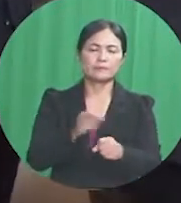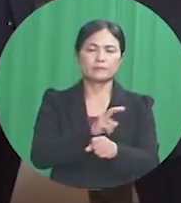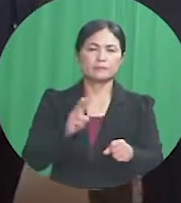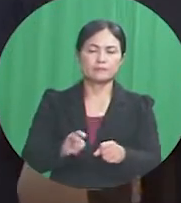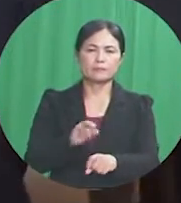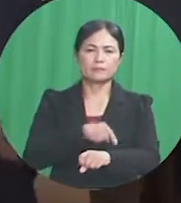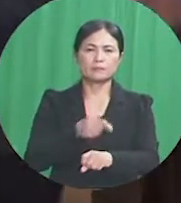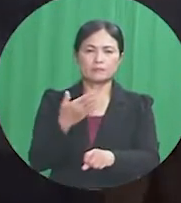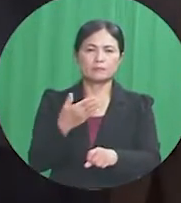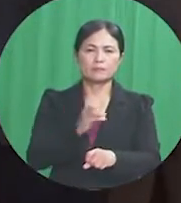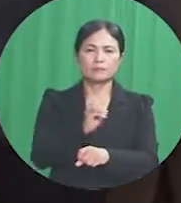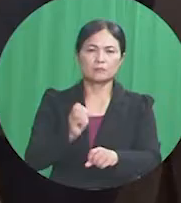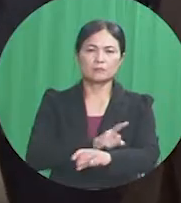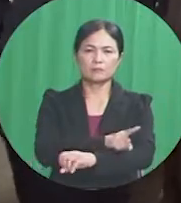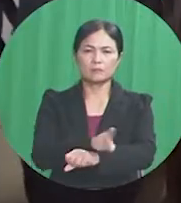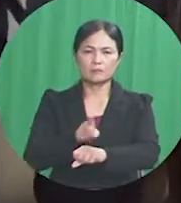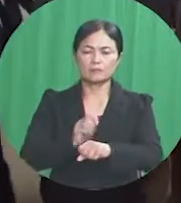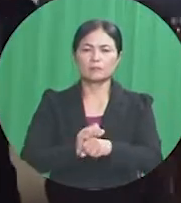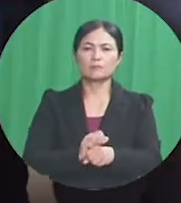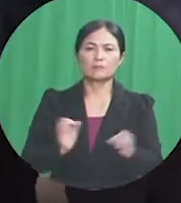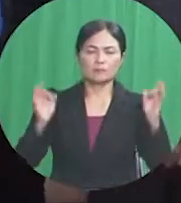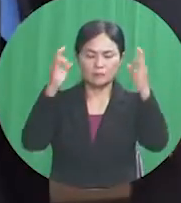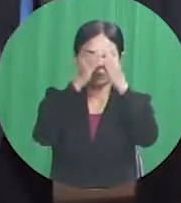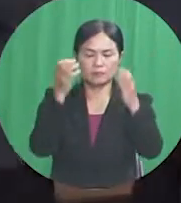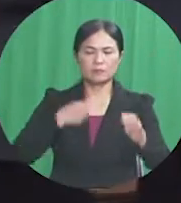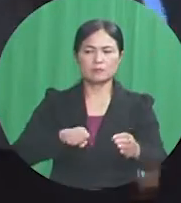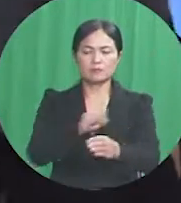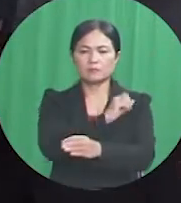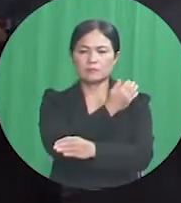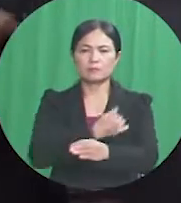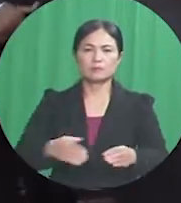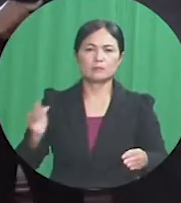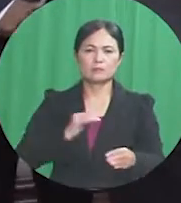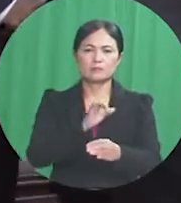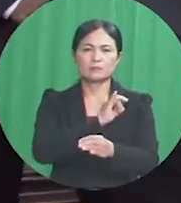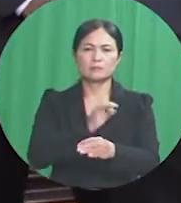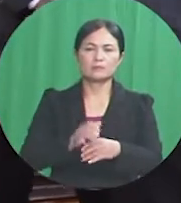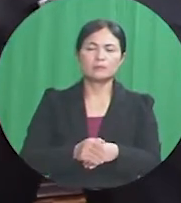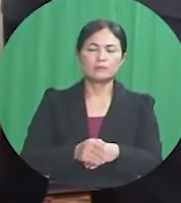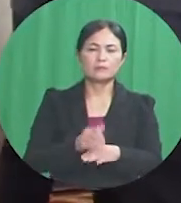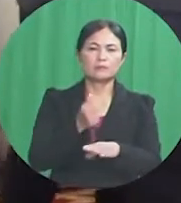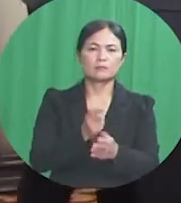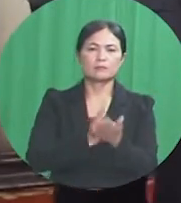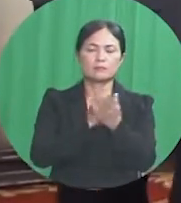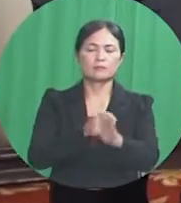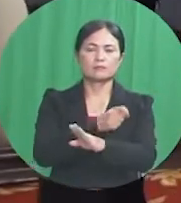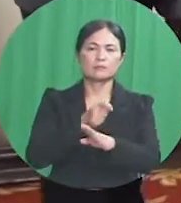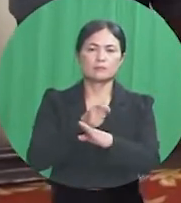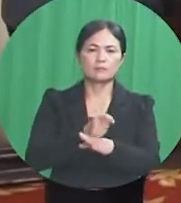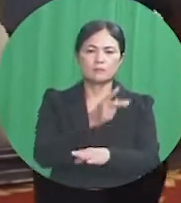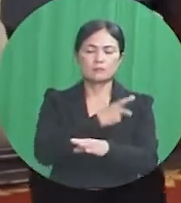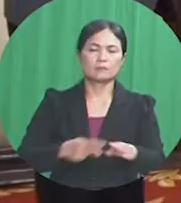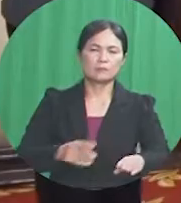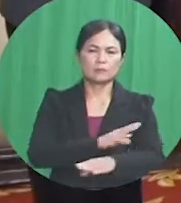2022វេលាម៉ោង 9:00 នាទីនៅវិមានព្រឹទ្ធសភាសម្តេចវិបុលសេនាភក្តីសាយឈុំប្រមុខរដ្ឋស្ដីទីនៃព្រះ